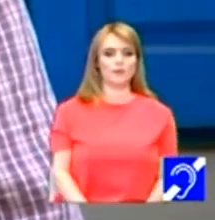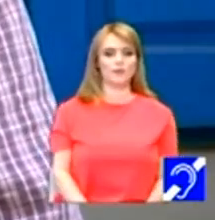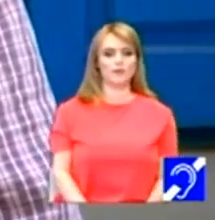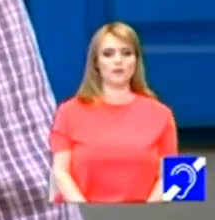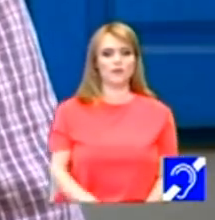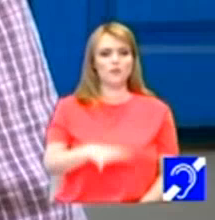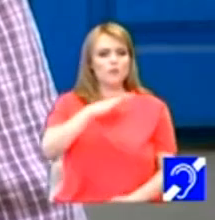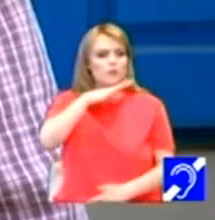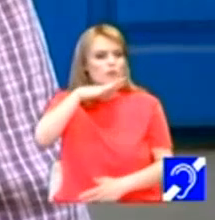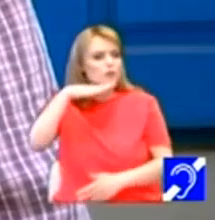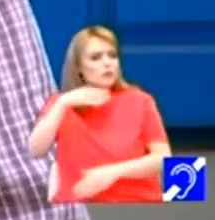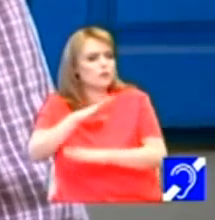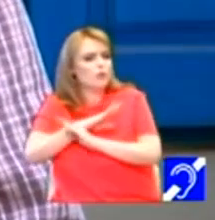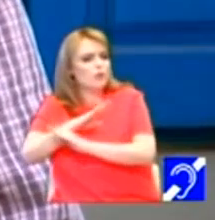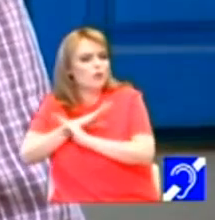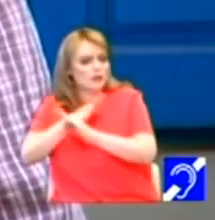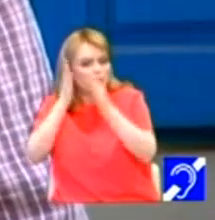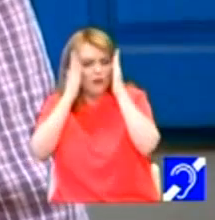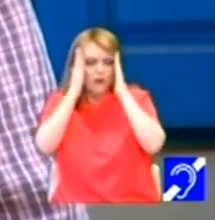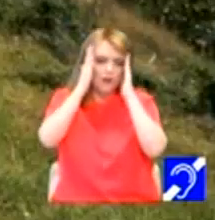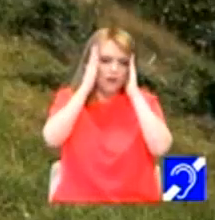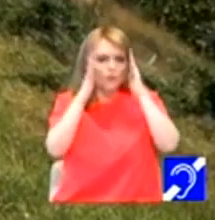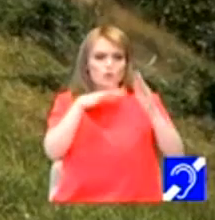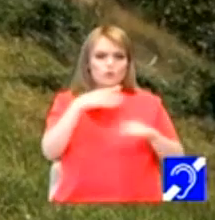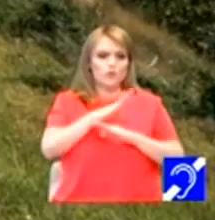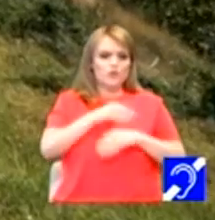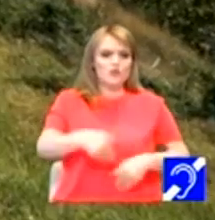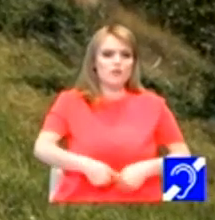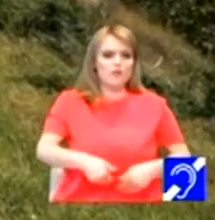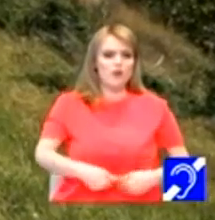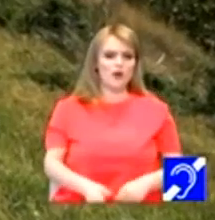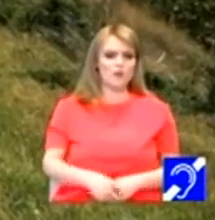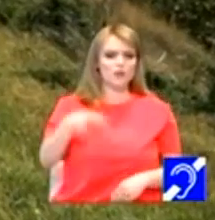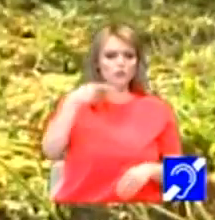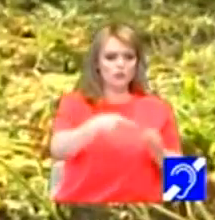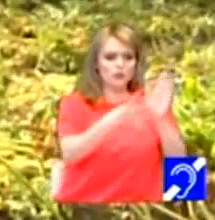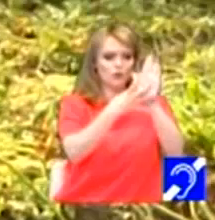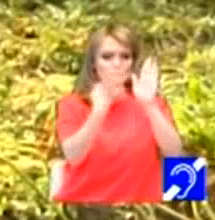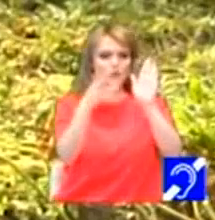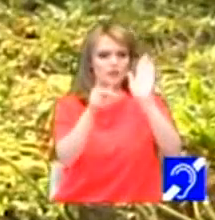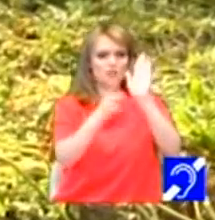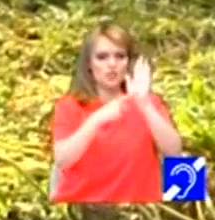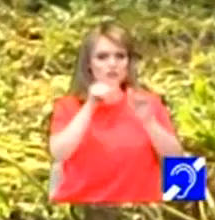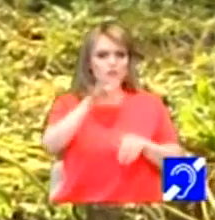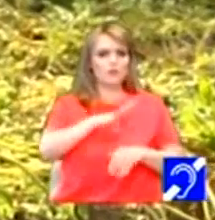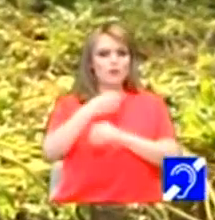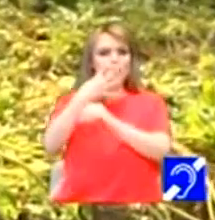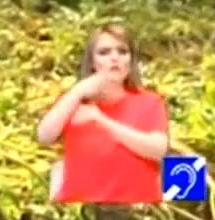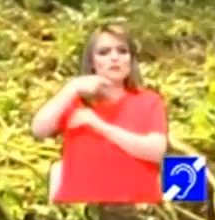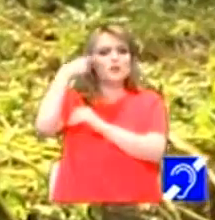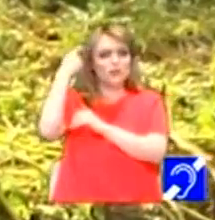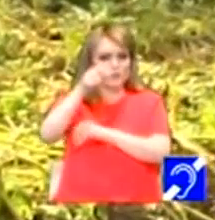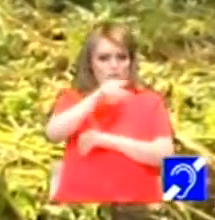Mulți au murit, băi, au murit mulți tare de foame. În 1946, Dumitru Novițchi avea 15